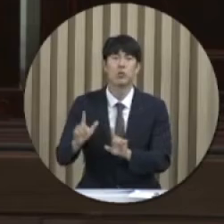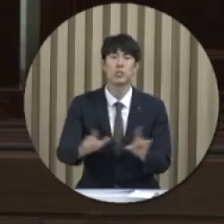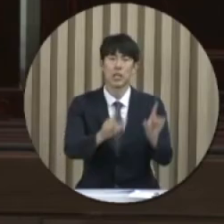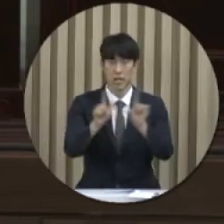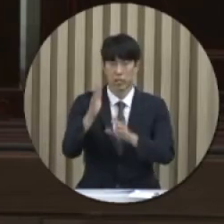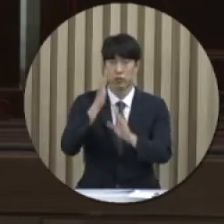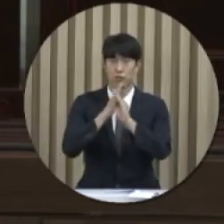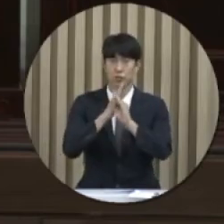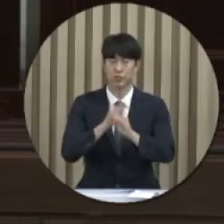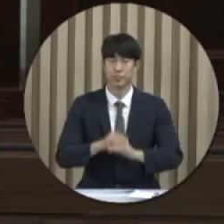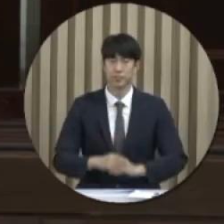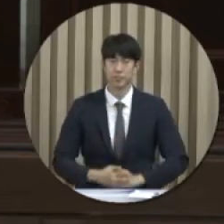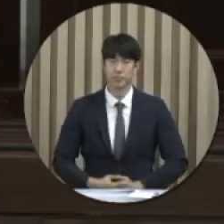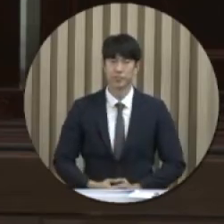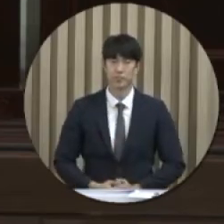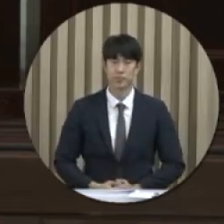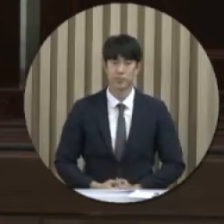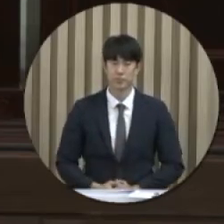살아가고 있는 중입니다.